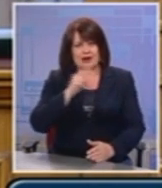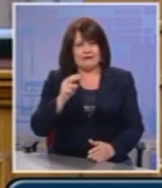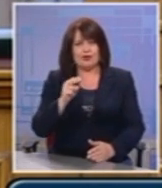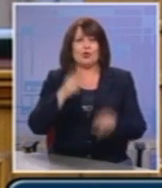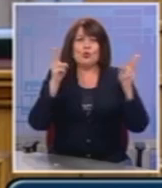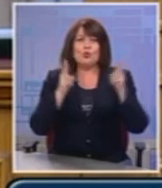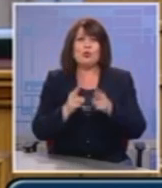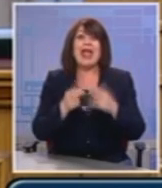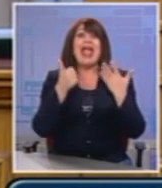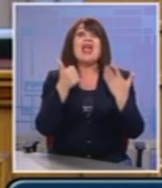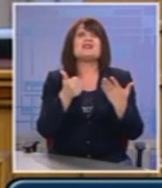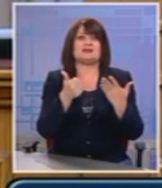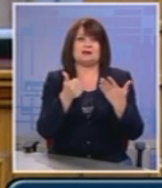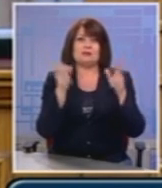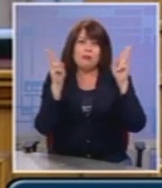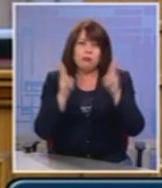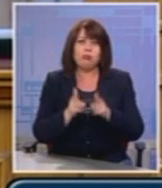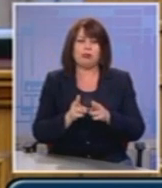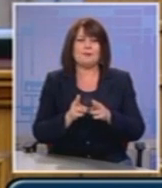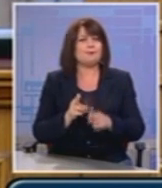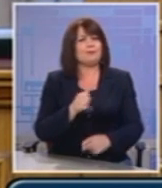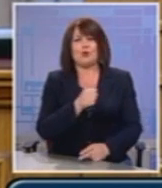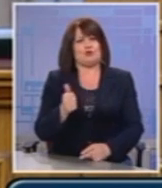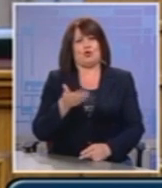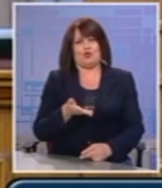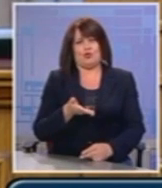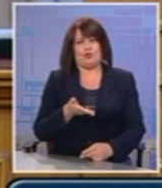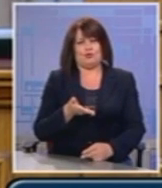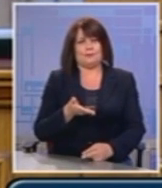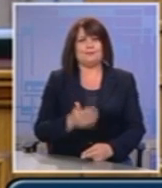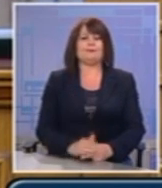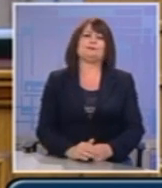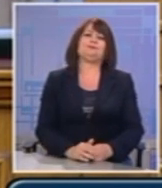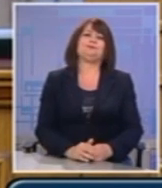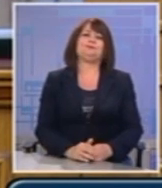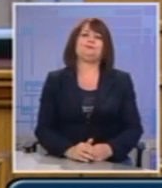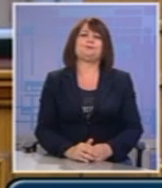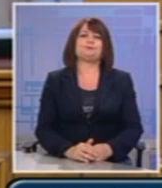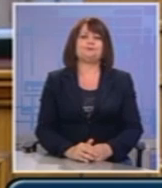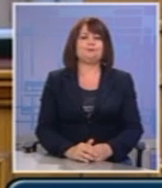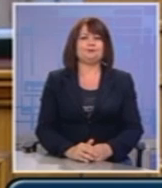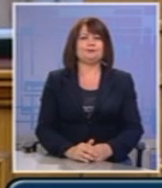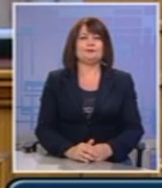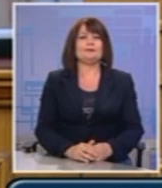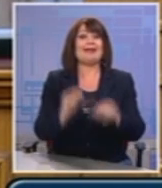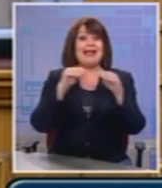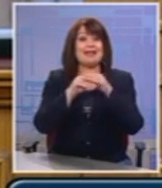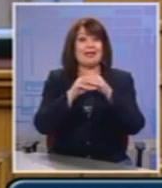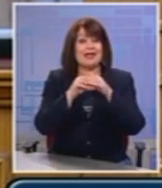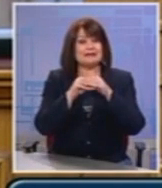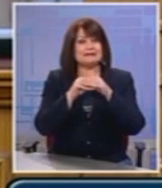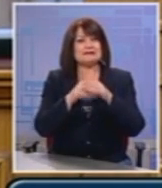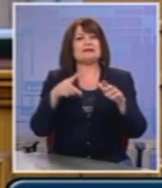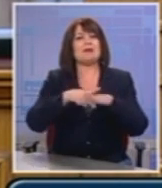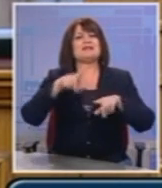γίνει σήμερα έι δις και όχι μόνο αυτό εκτός από τις καταθέσεις που είχανε κάνει στην